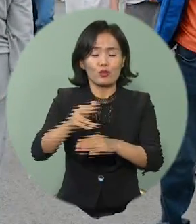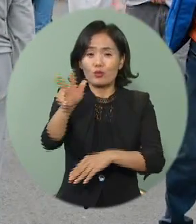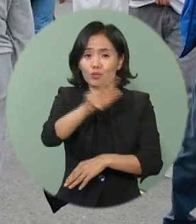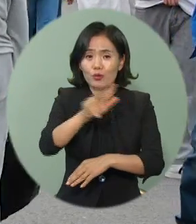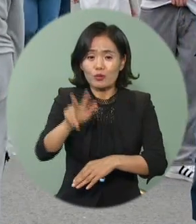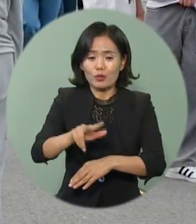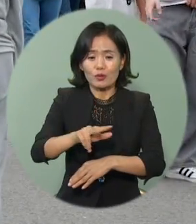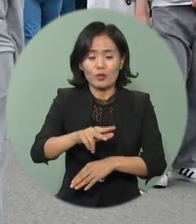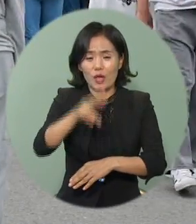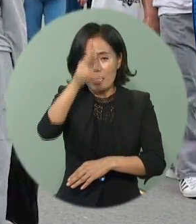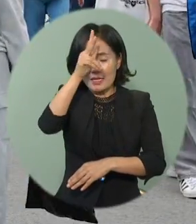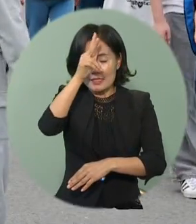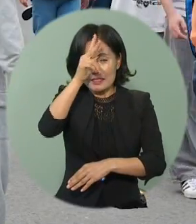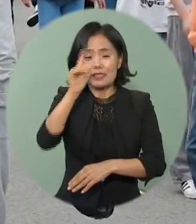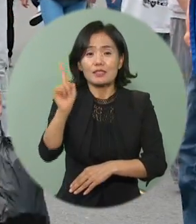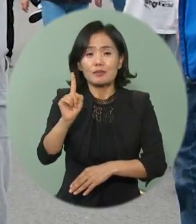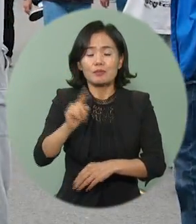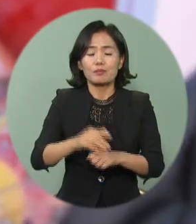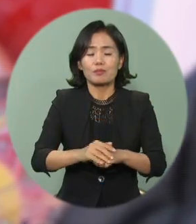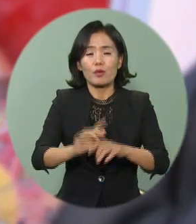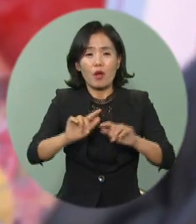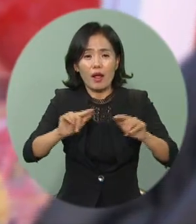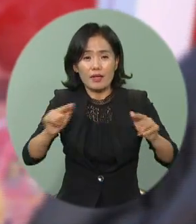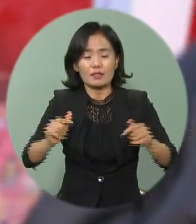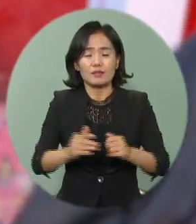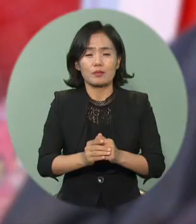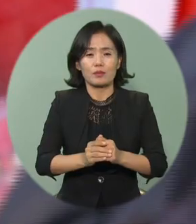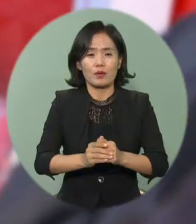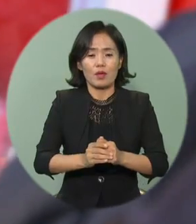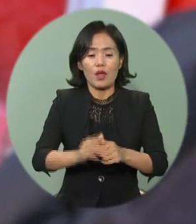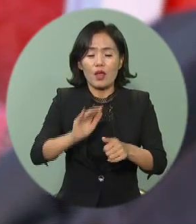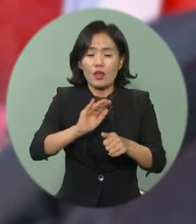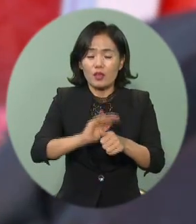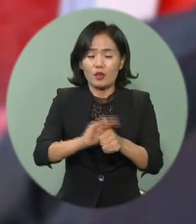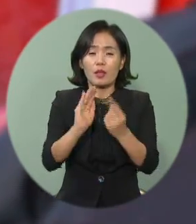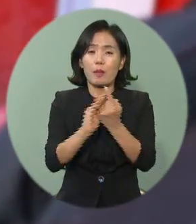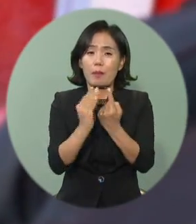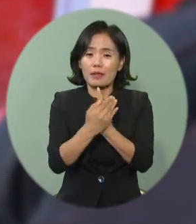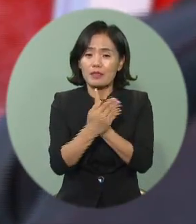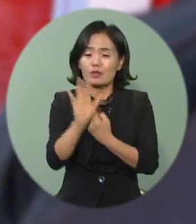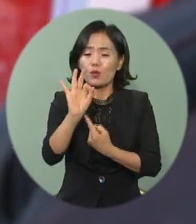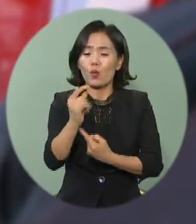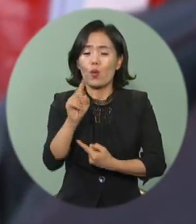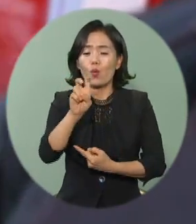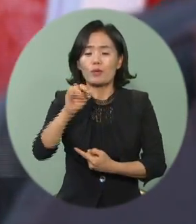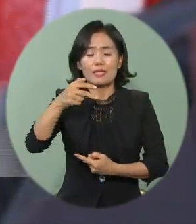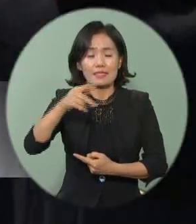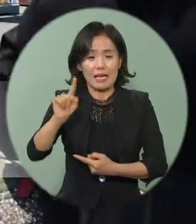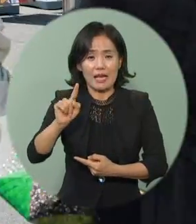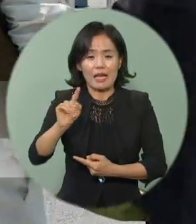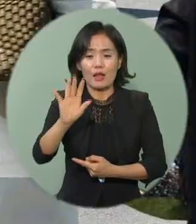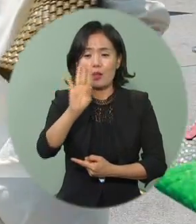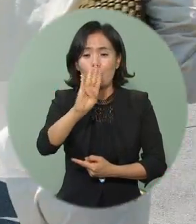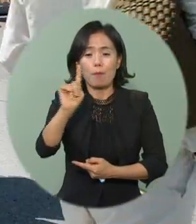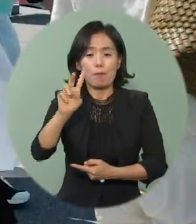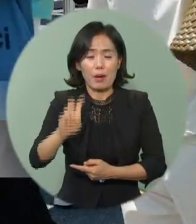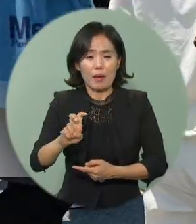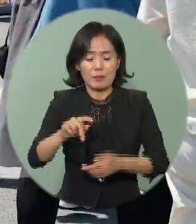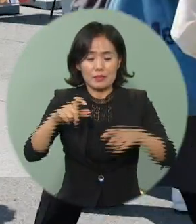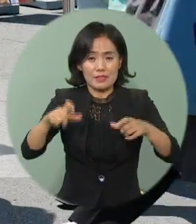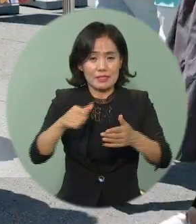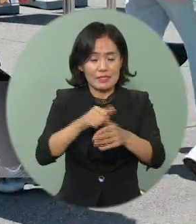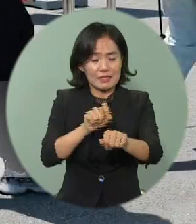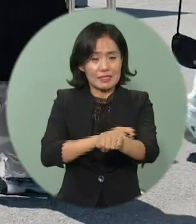전국적으로도 치킨과 커피 등 대형 프랜차이즈 업체가 경남 마늘이나 경북 오미자, 충남 알밤 등 지역의 특산물을